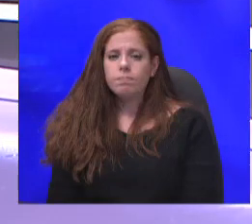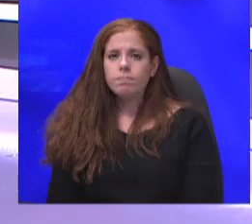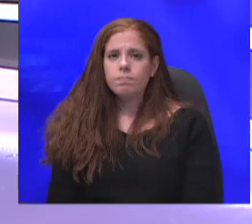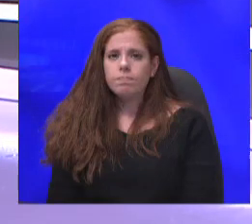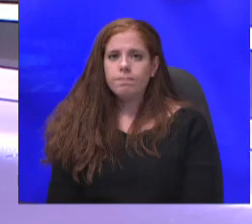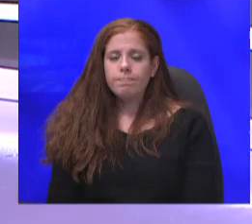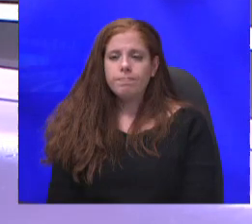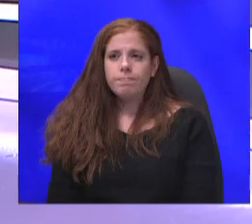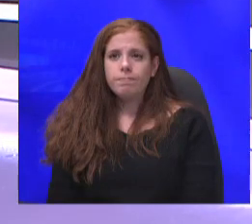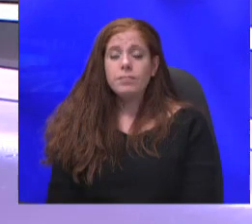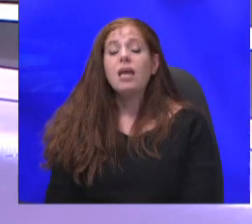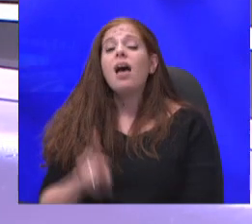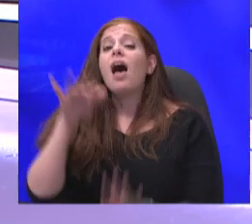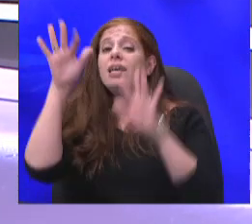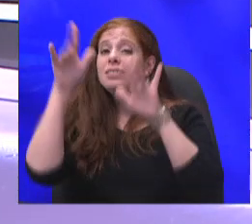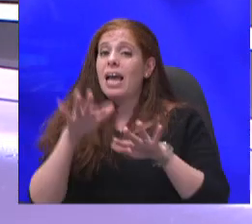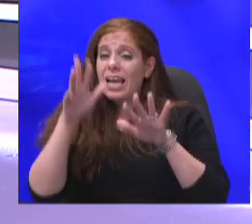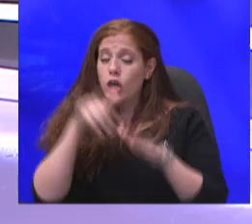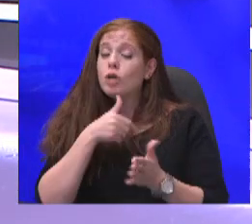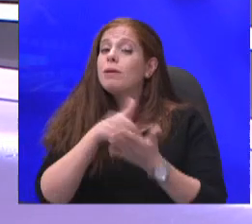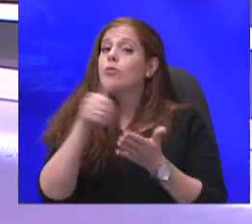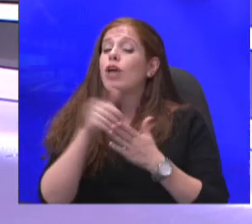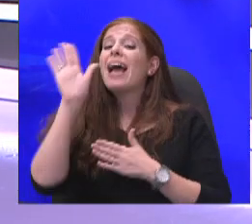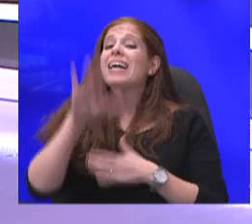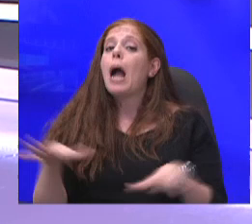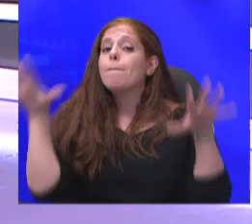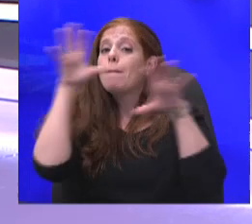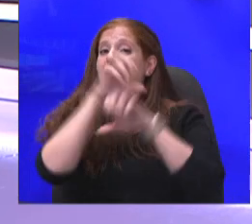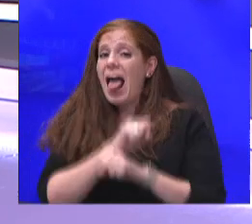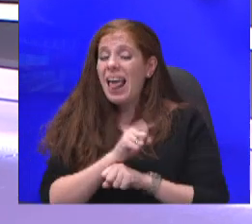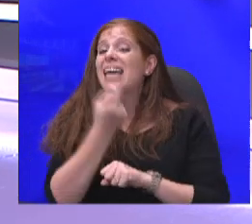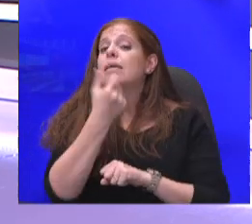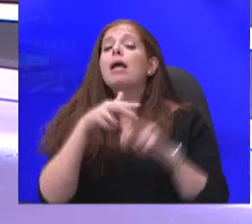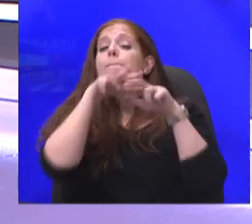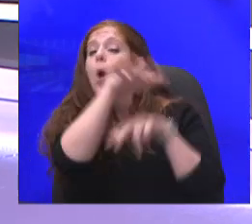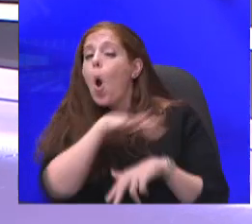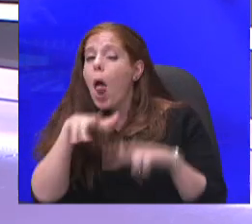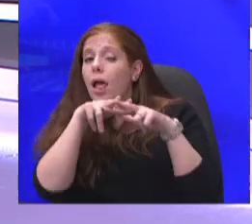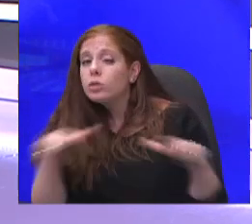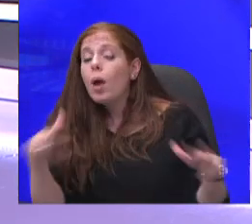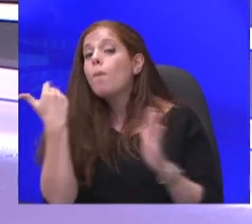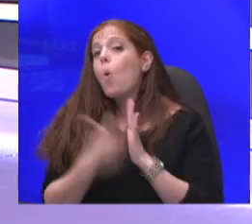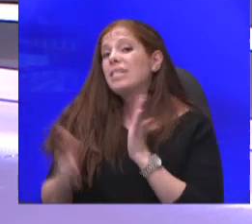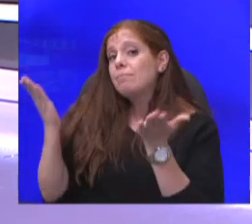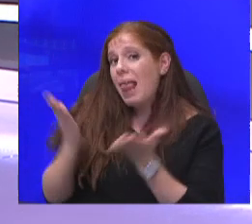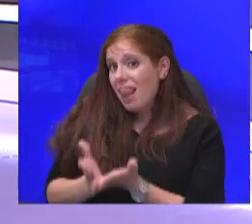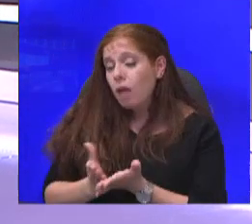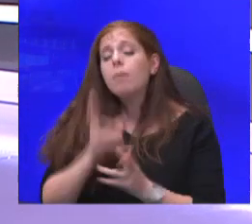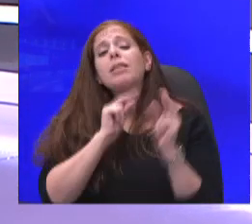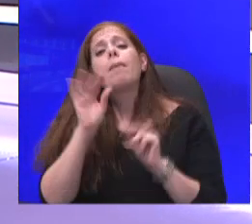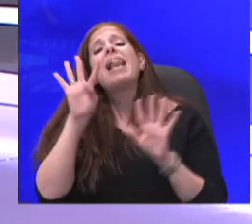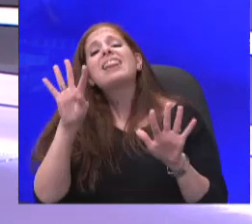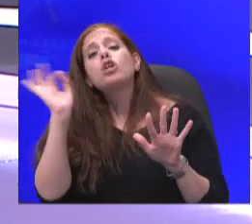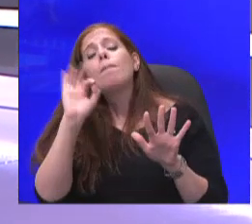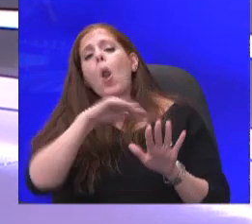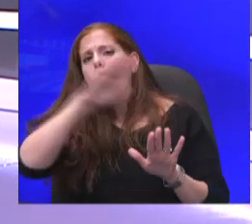אז הגשם יימשך גם במהלך הלילה הקרוב, כמעט בכל האזורים מלבד אילת, אנחנו מדברים על 9 מעלות בלבד בהרים, זה כבר ממש